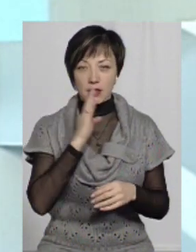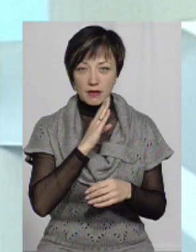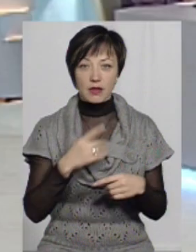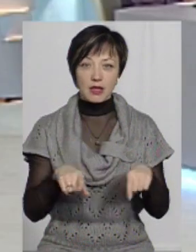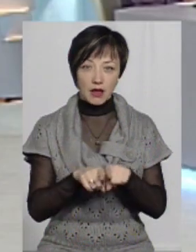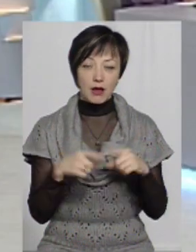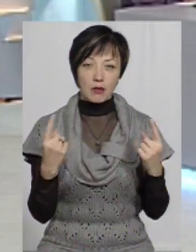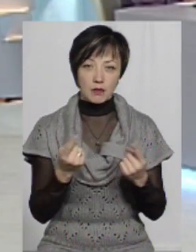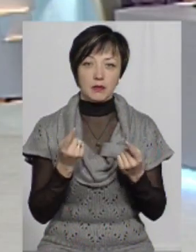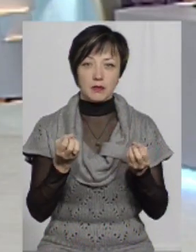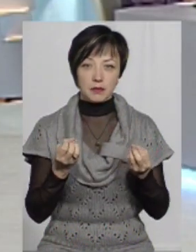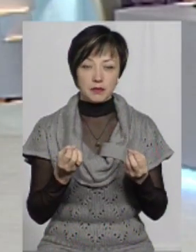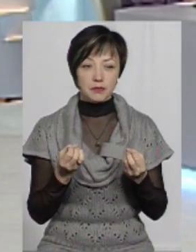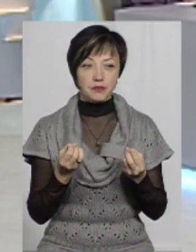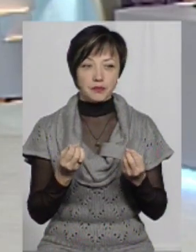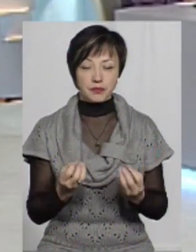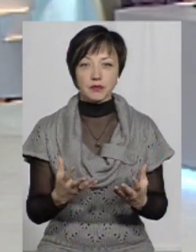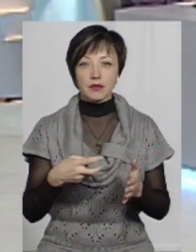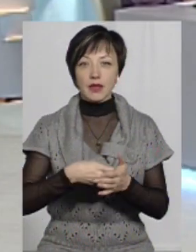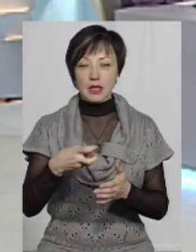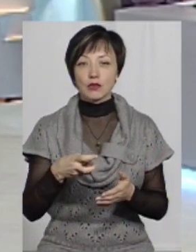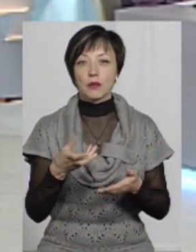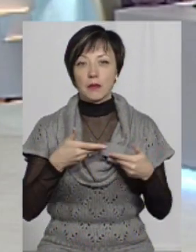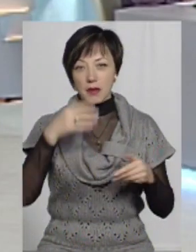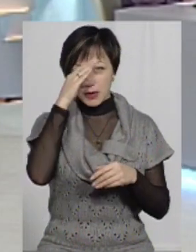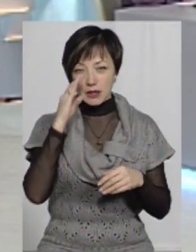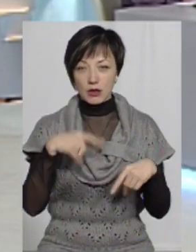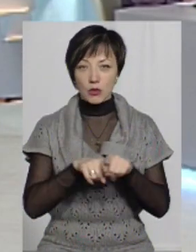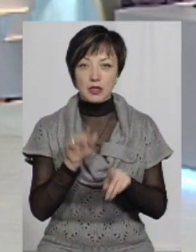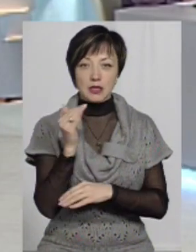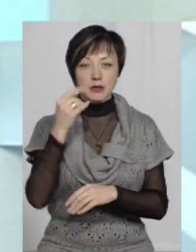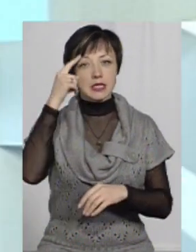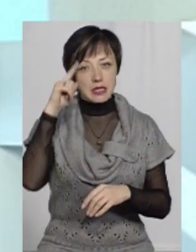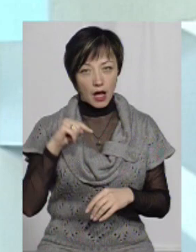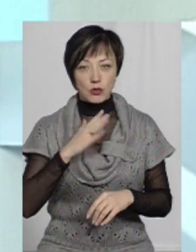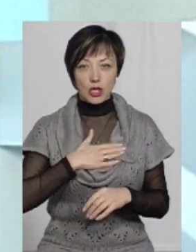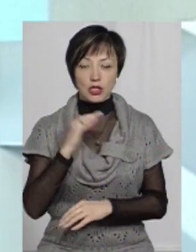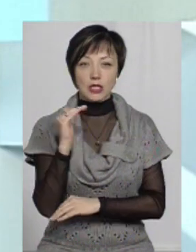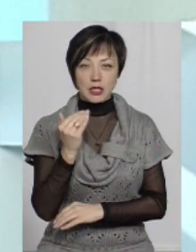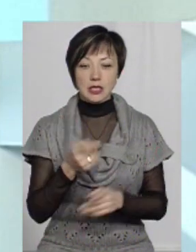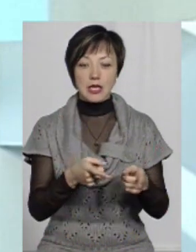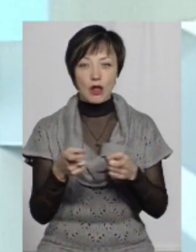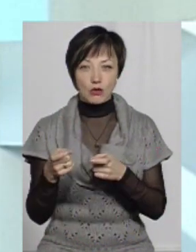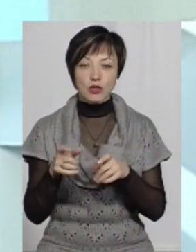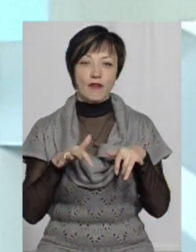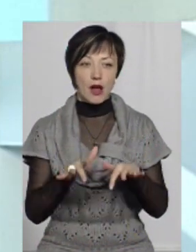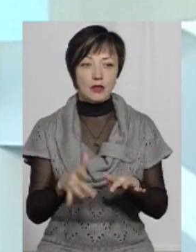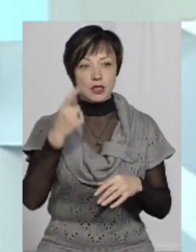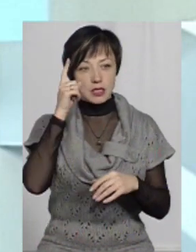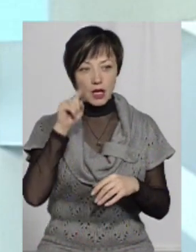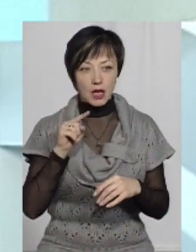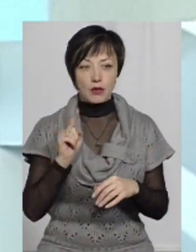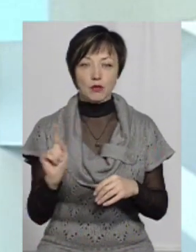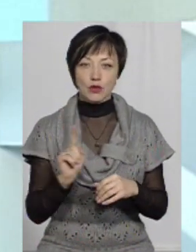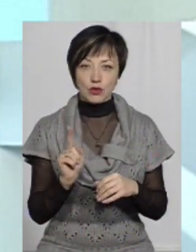Ну, тобто, ну, просто от простий лист про те, що ми батьки такої дитини, ми знаємо, що наша дитина залучена в акції, ми знаємо,